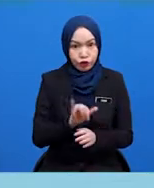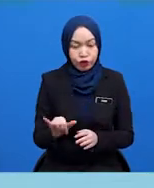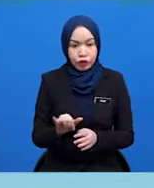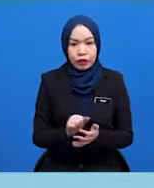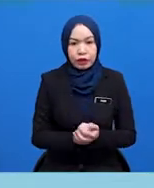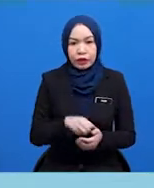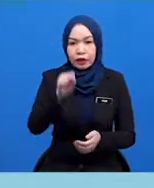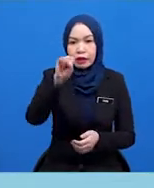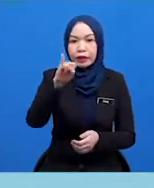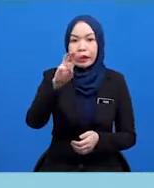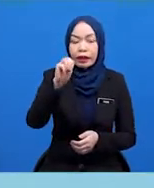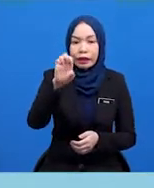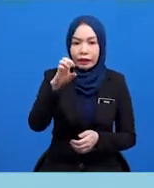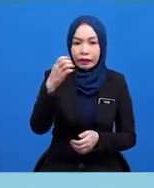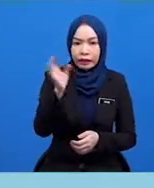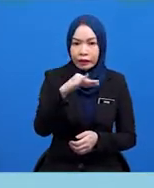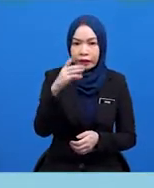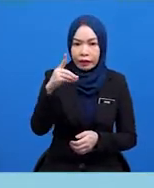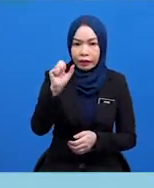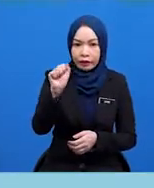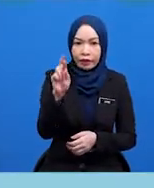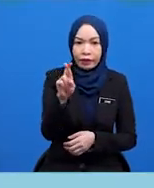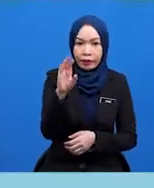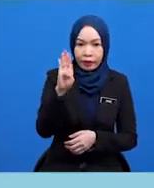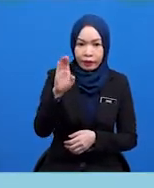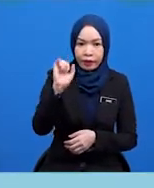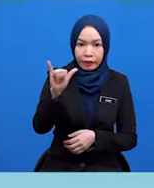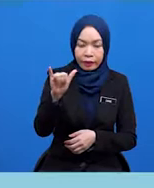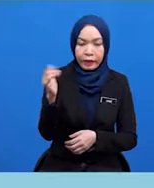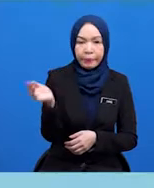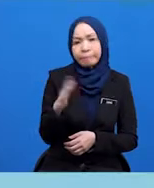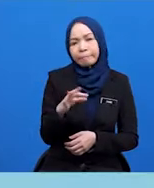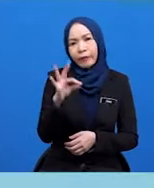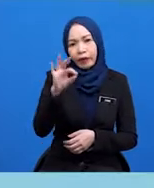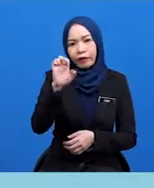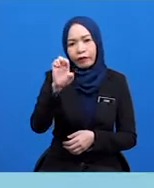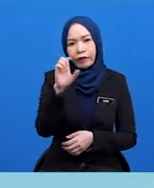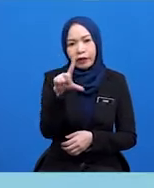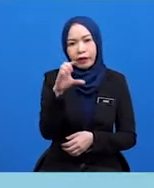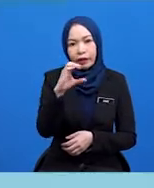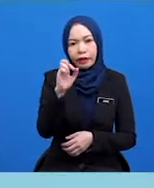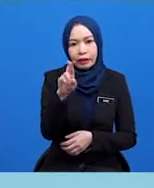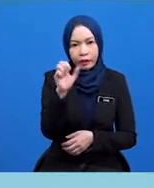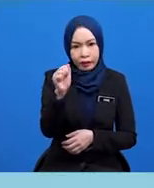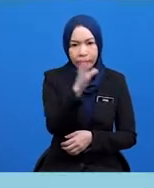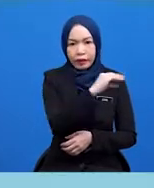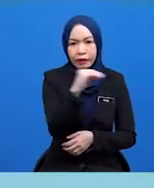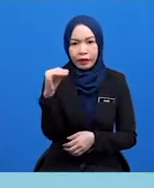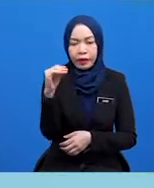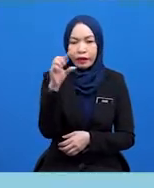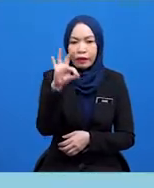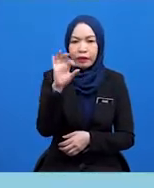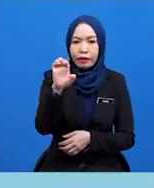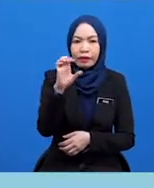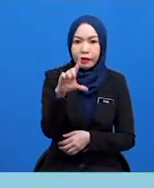Gatri, Felcra dan Felda. Sain Dabi dan Felda menjadi konglomerat